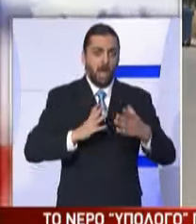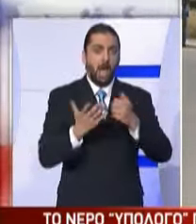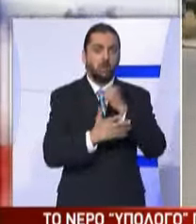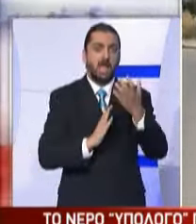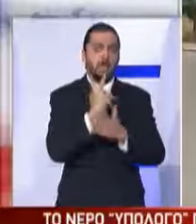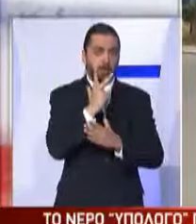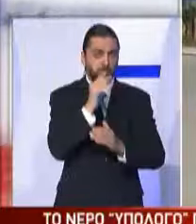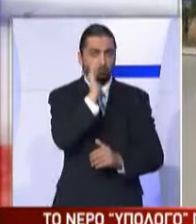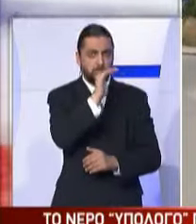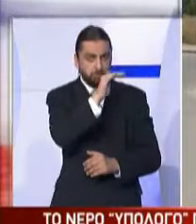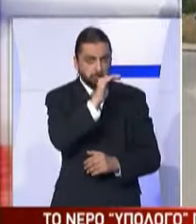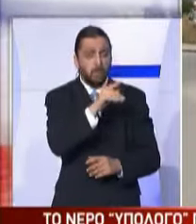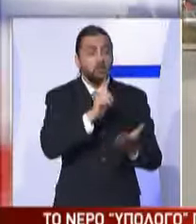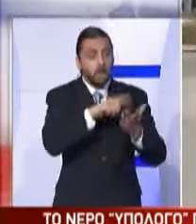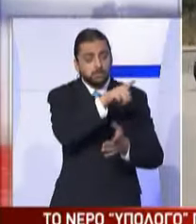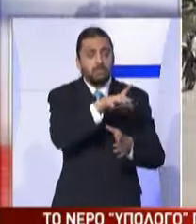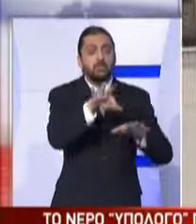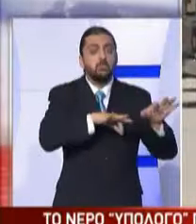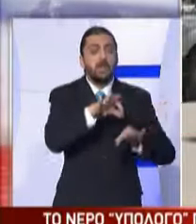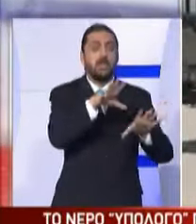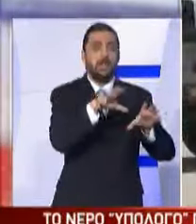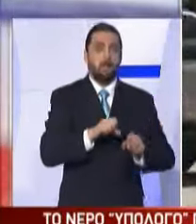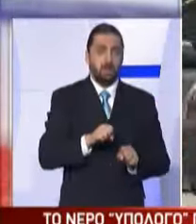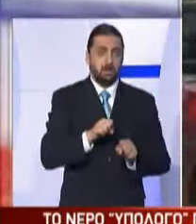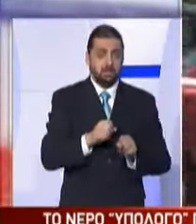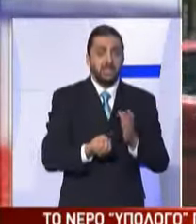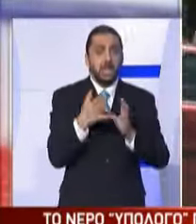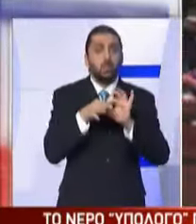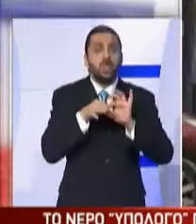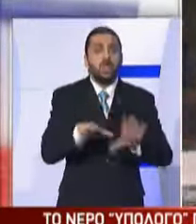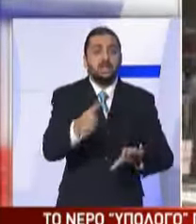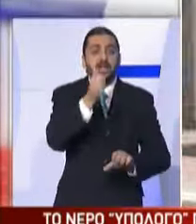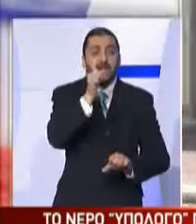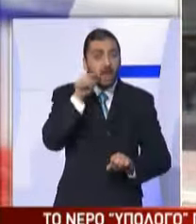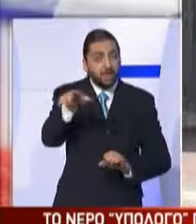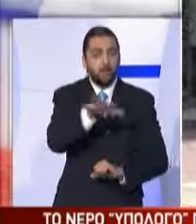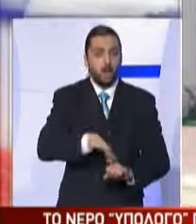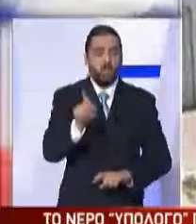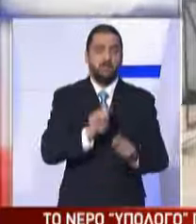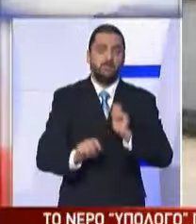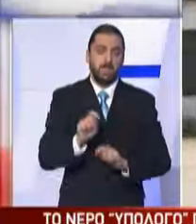από τον οποίο ζητούν να λάβει μέτρα για την δημιουργία νέου δικτύου ίδρυψης στην περιοχή.